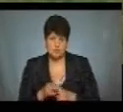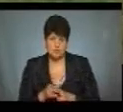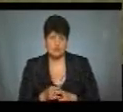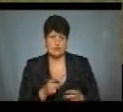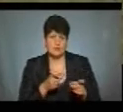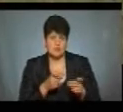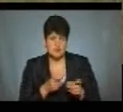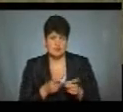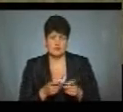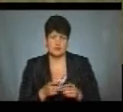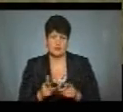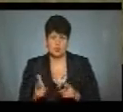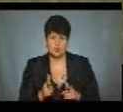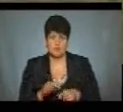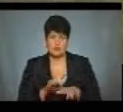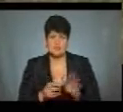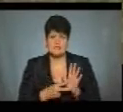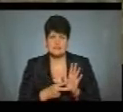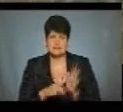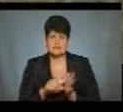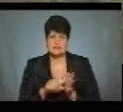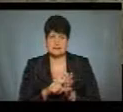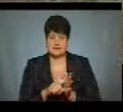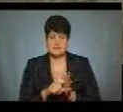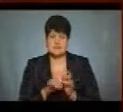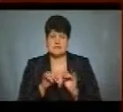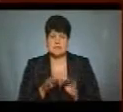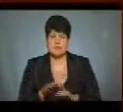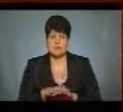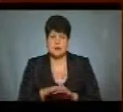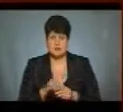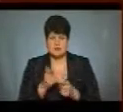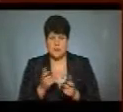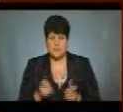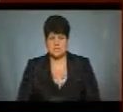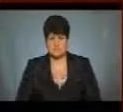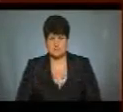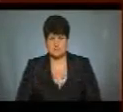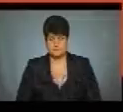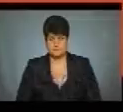тактичну підготовку проходили 7 представників засобів масової інформації.